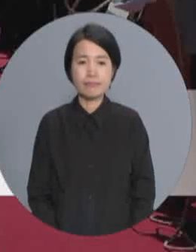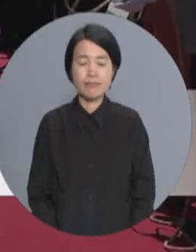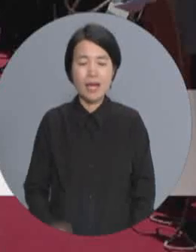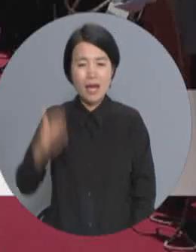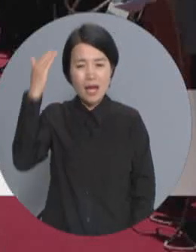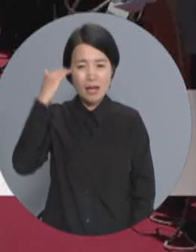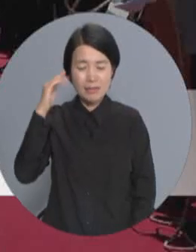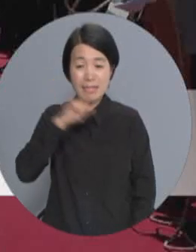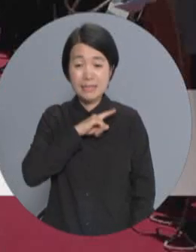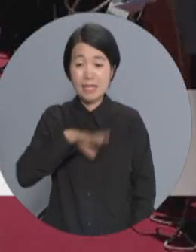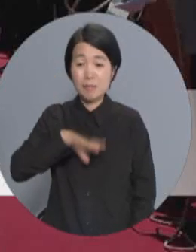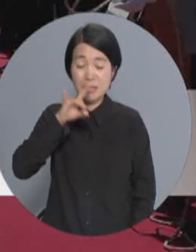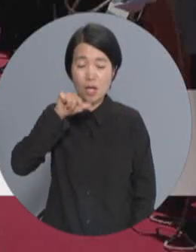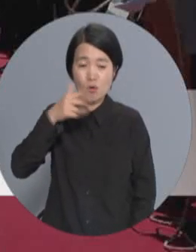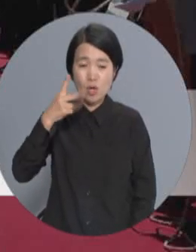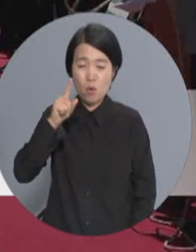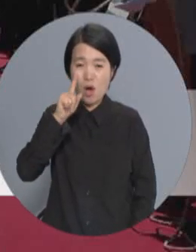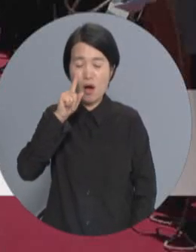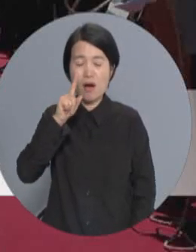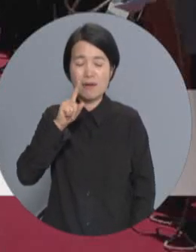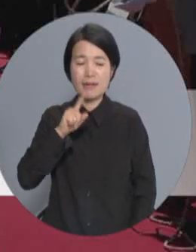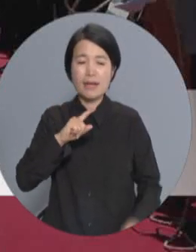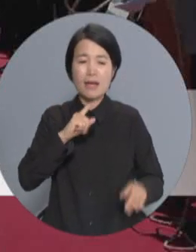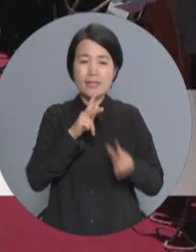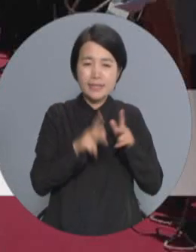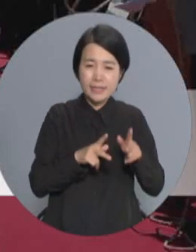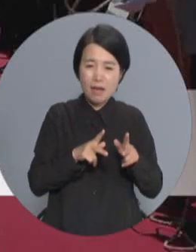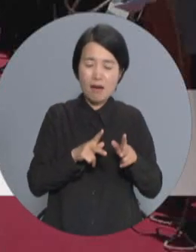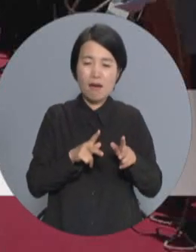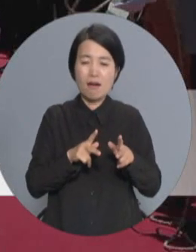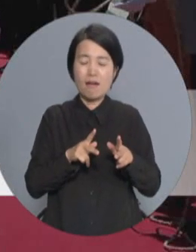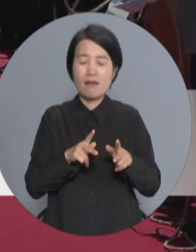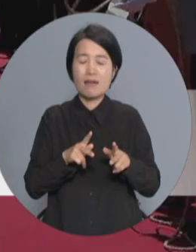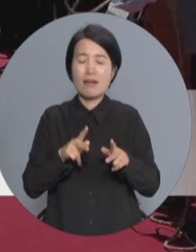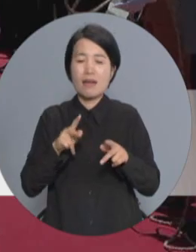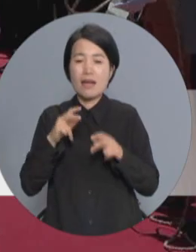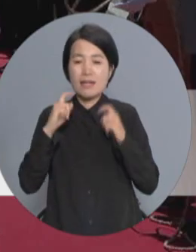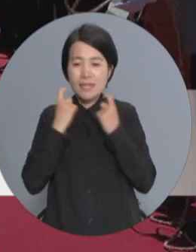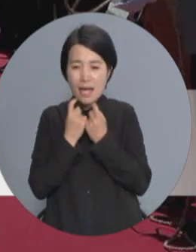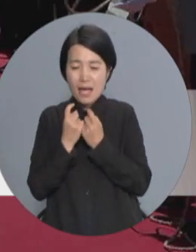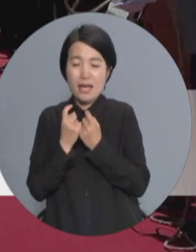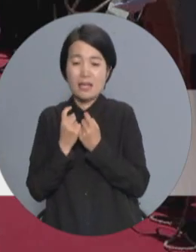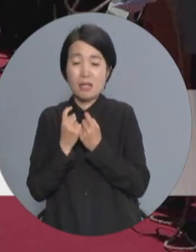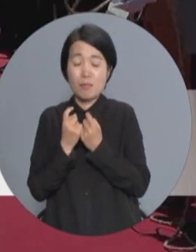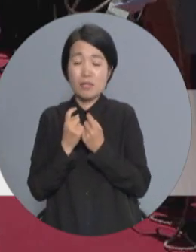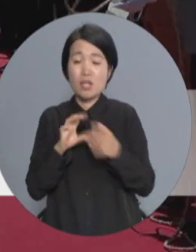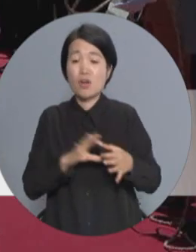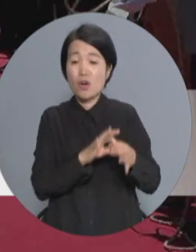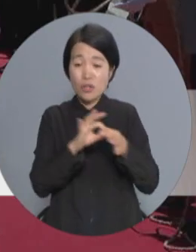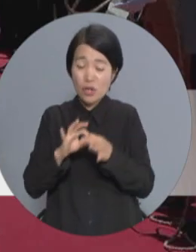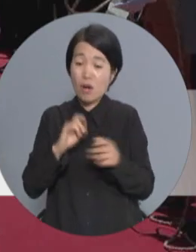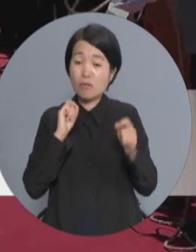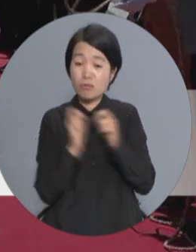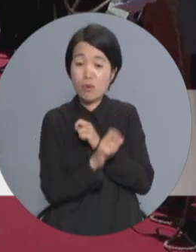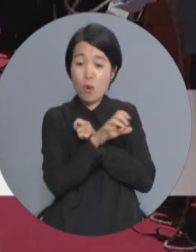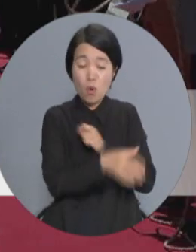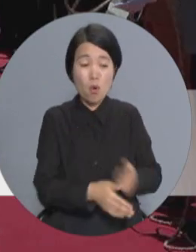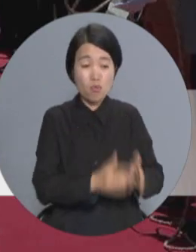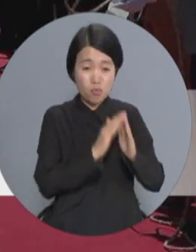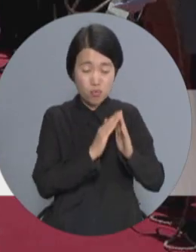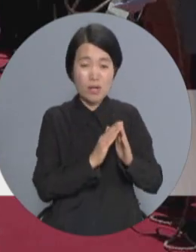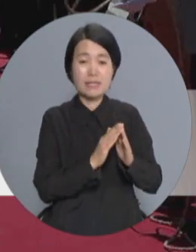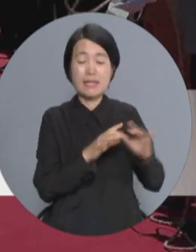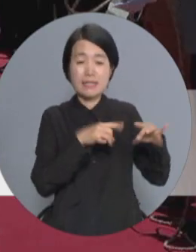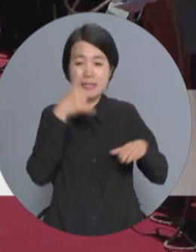국내에서 가장 먼저 글로컬 대학 지산학 캠퍼스가 조성된 고흥에서는 스마트팜과 우주항공 관련 강의가